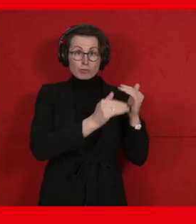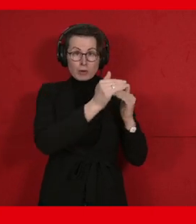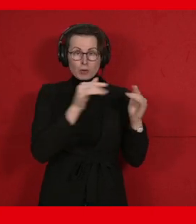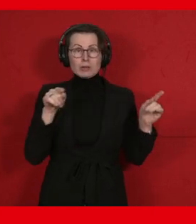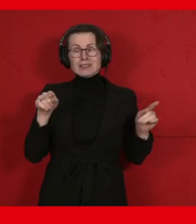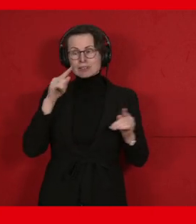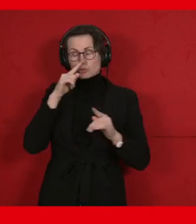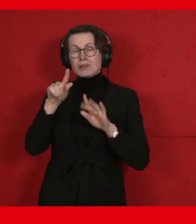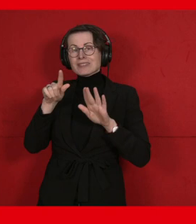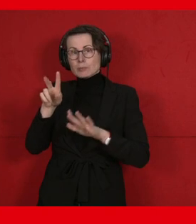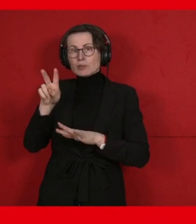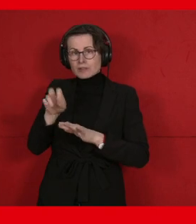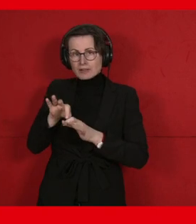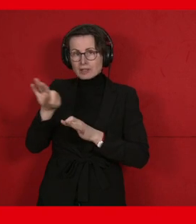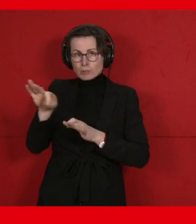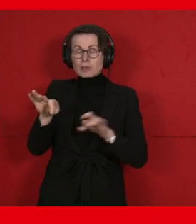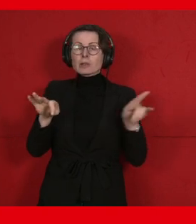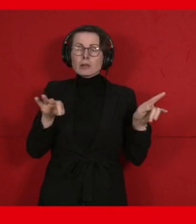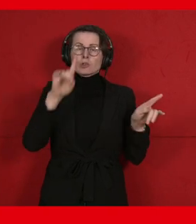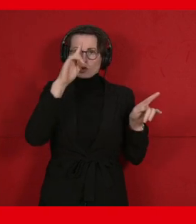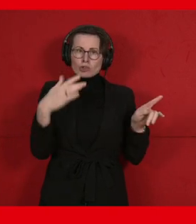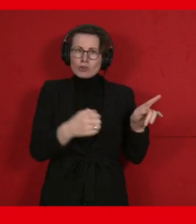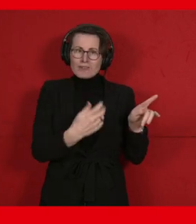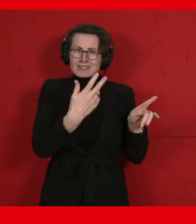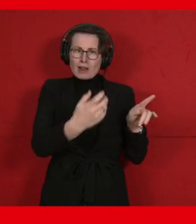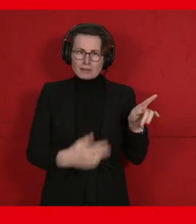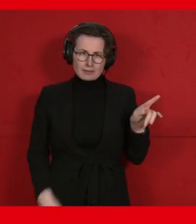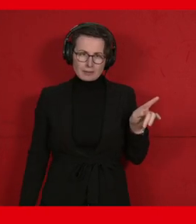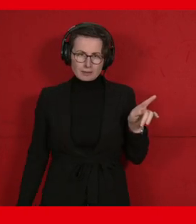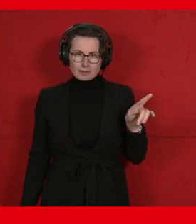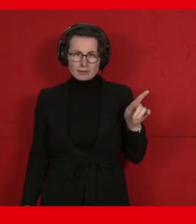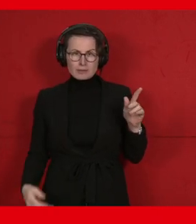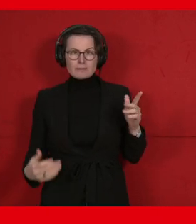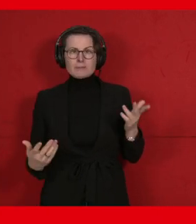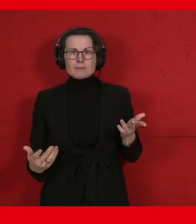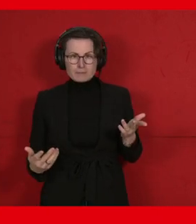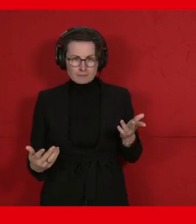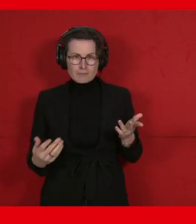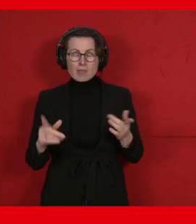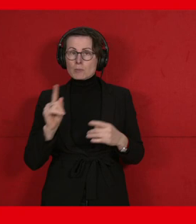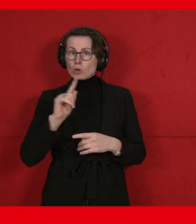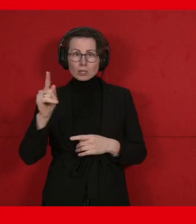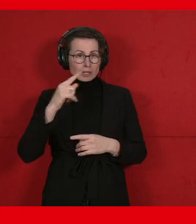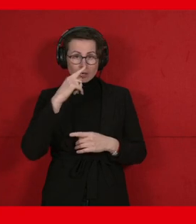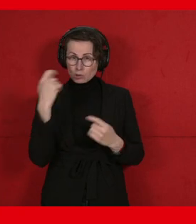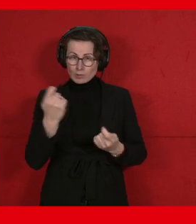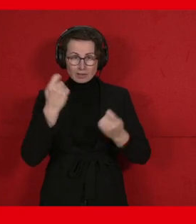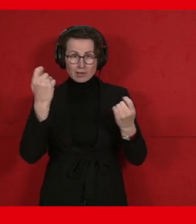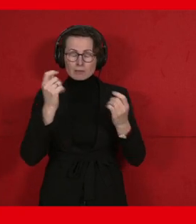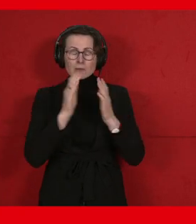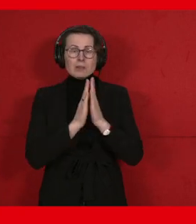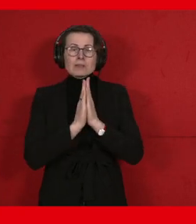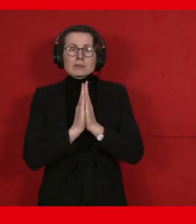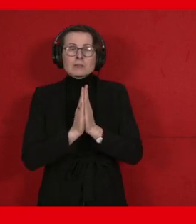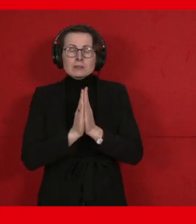nur 27 Kilometer, wir schafften 30. Also ich sage das nicht, um das spitz zu machen, sondern einfach die